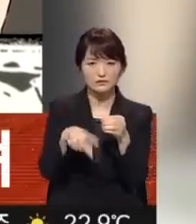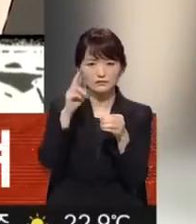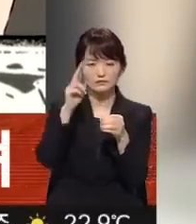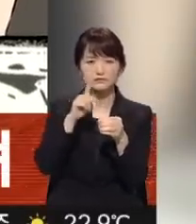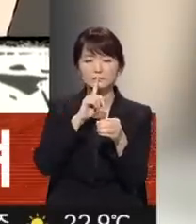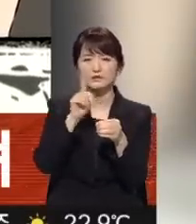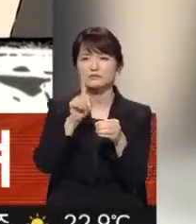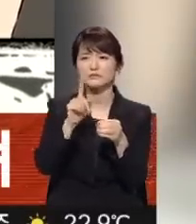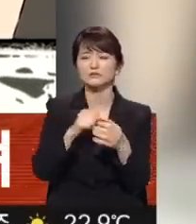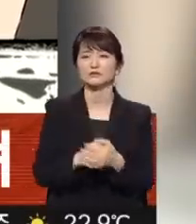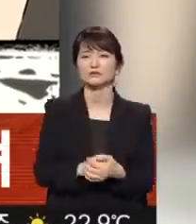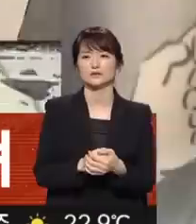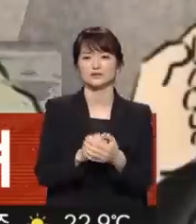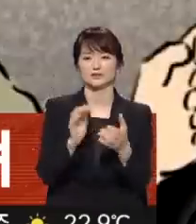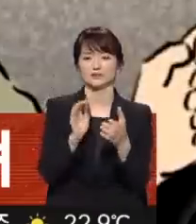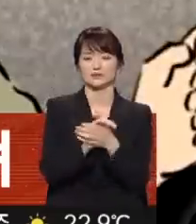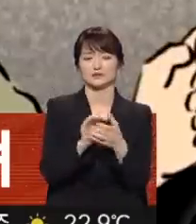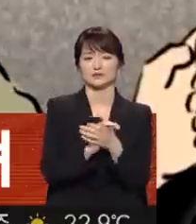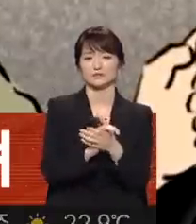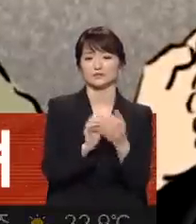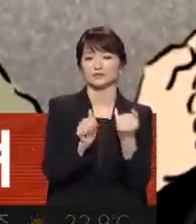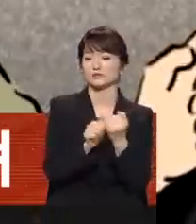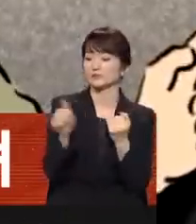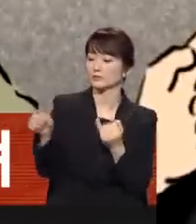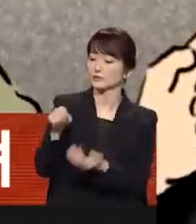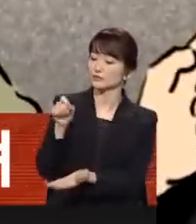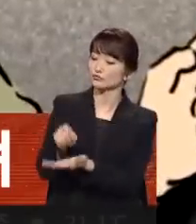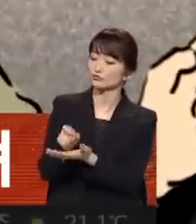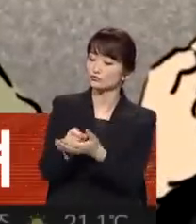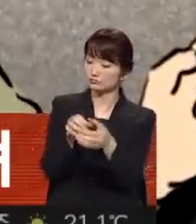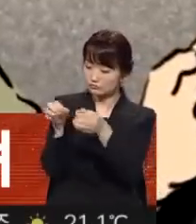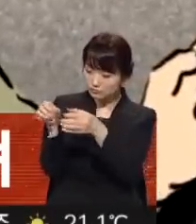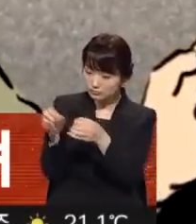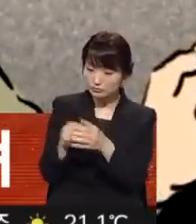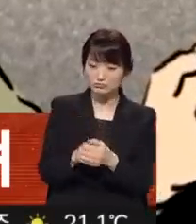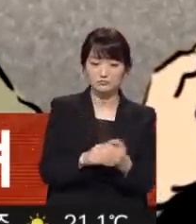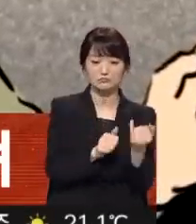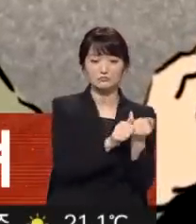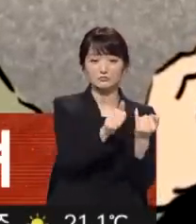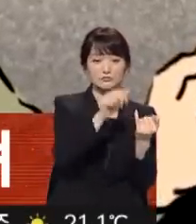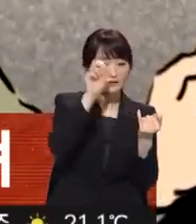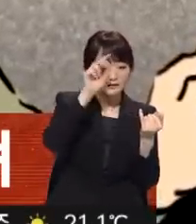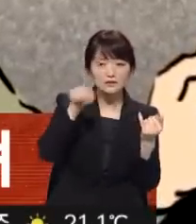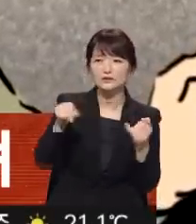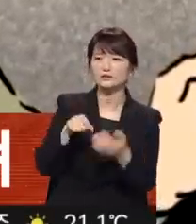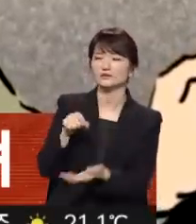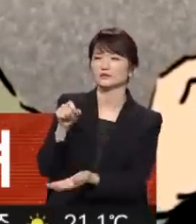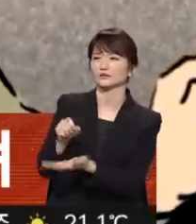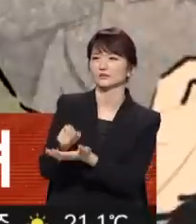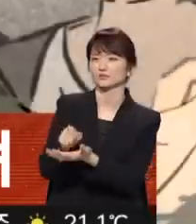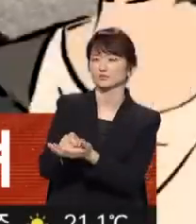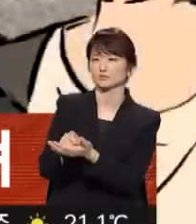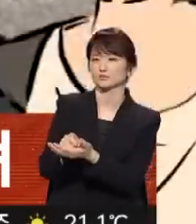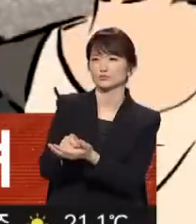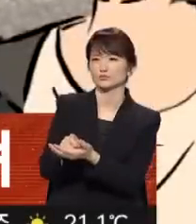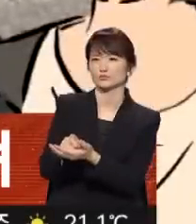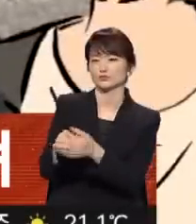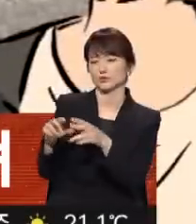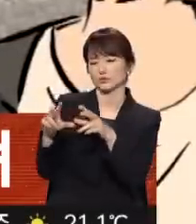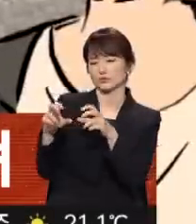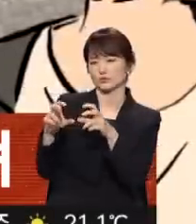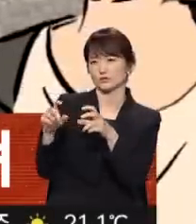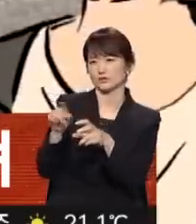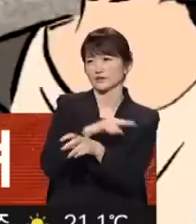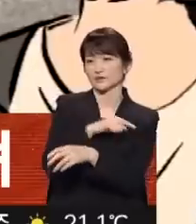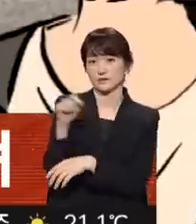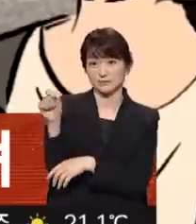예를 들어서 친구 남편들이 그 축구 얘기를 계속하고 있었거든요. 그런데 남편이 갑자기 아, 그 축구가 구기 종목이잖아요. 그런데 구기 종목 중에